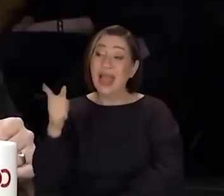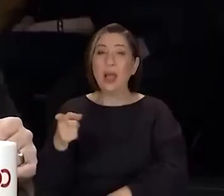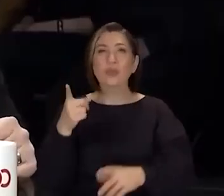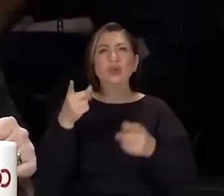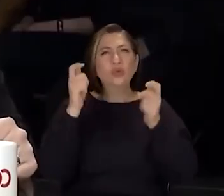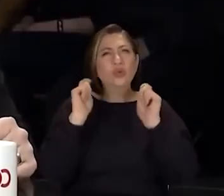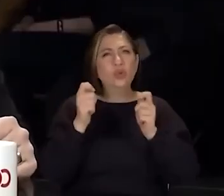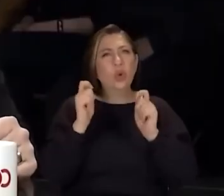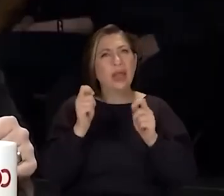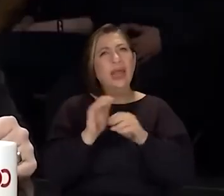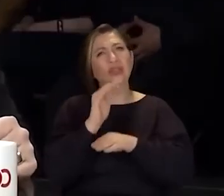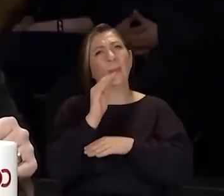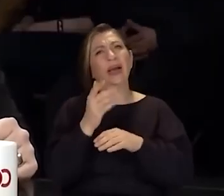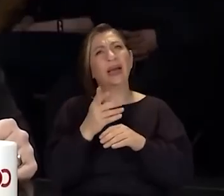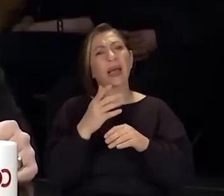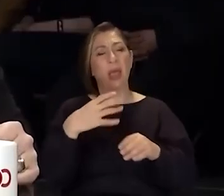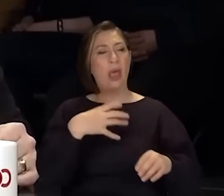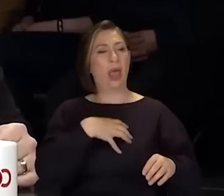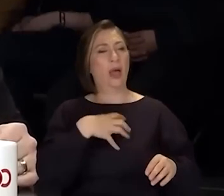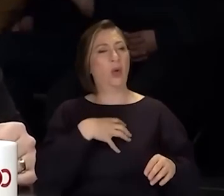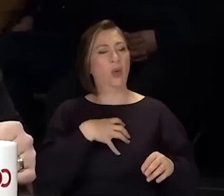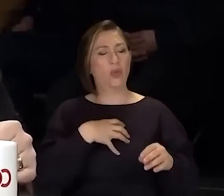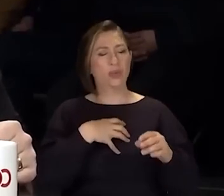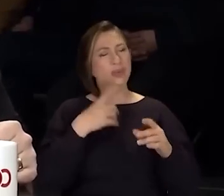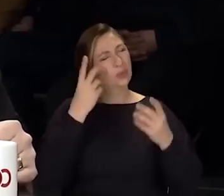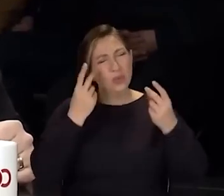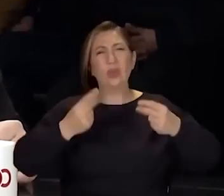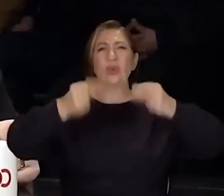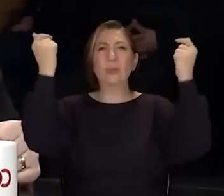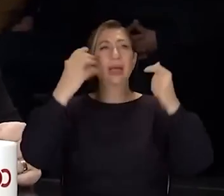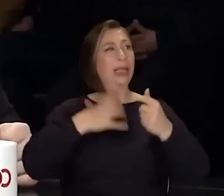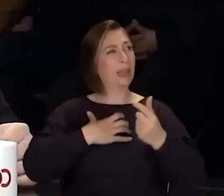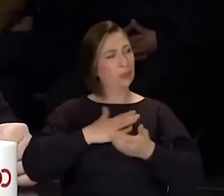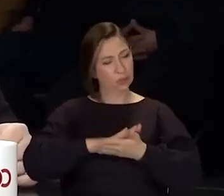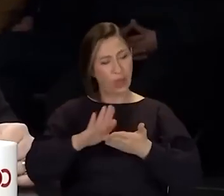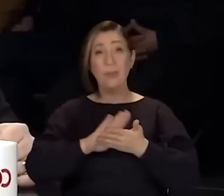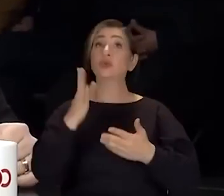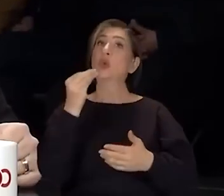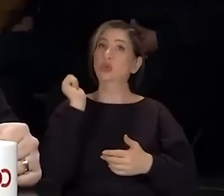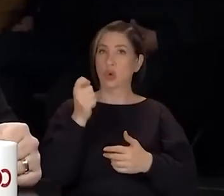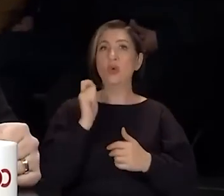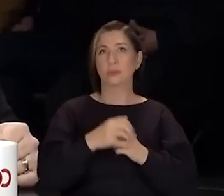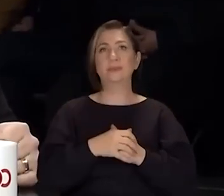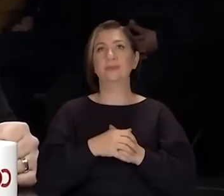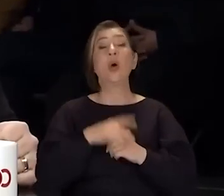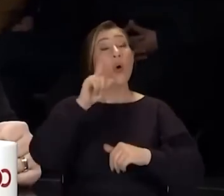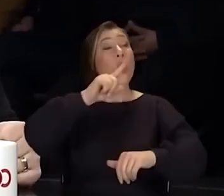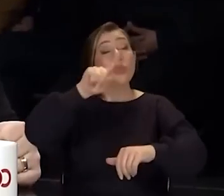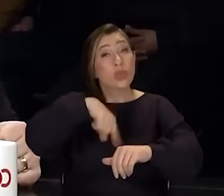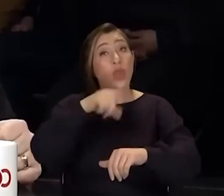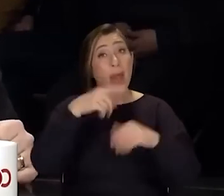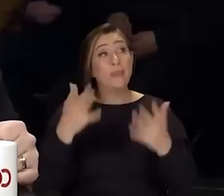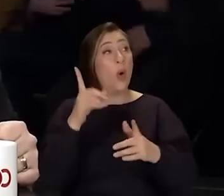Bu zorluklarla yaşamak, egoyu yutmak, kendini rendelemek çok zor. O dönemde